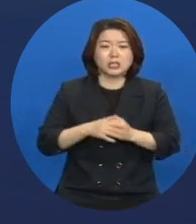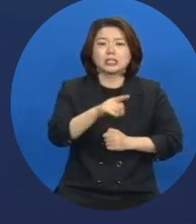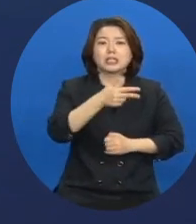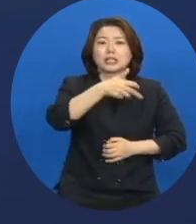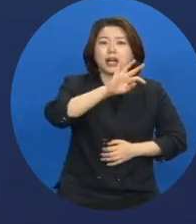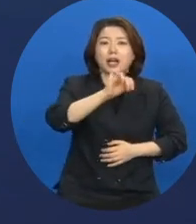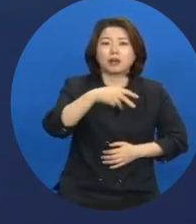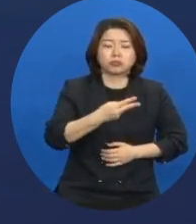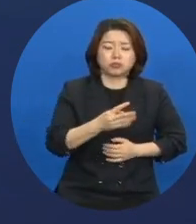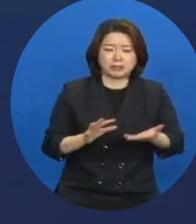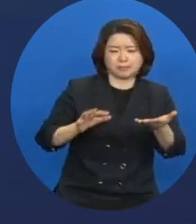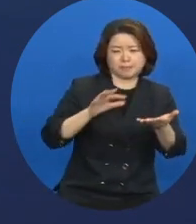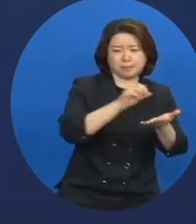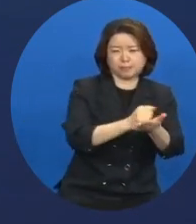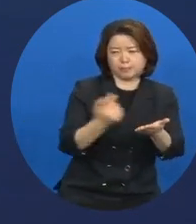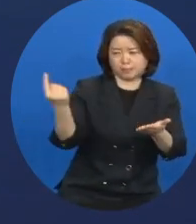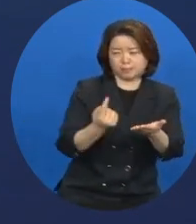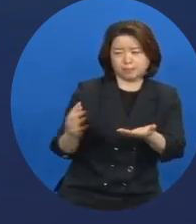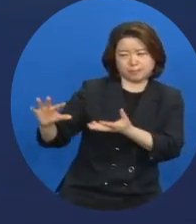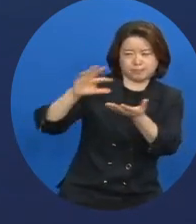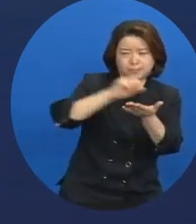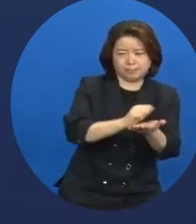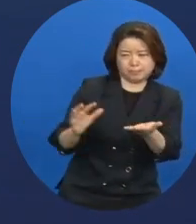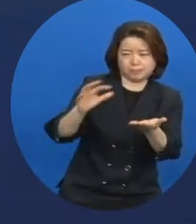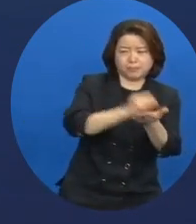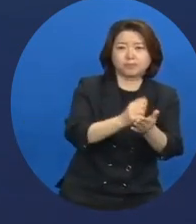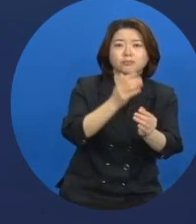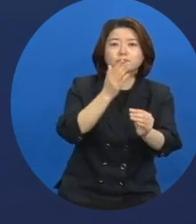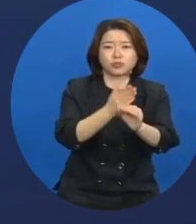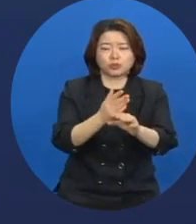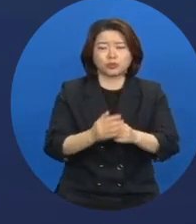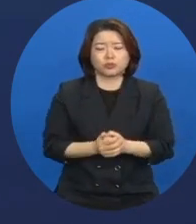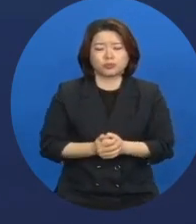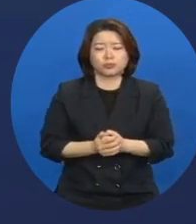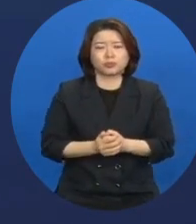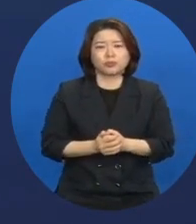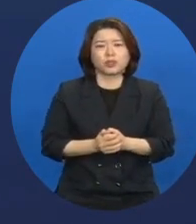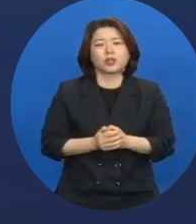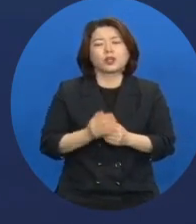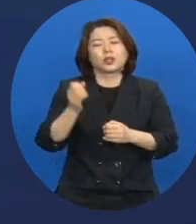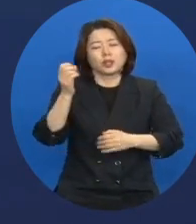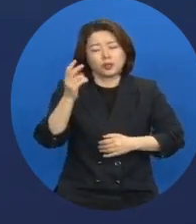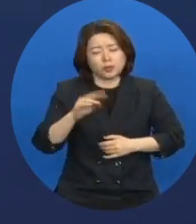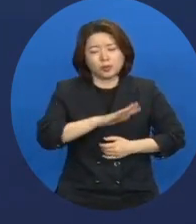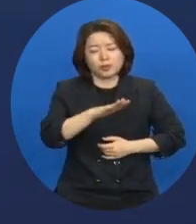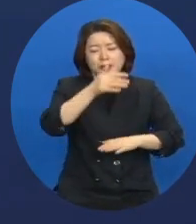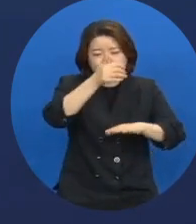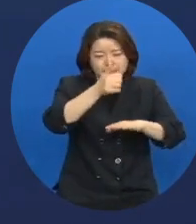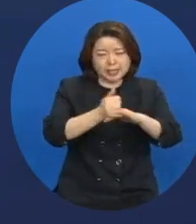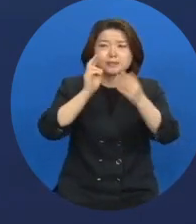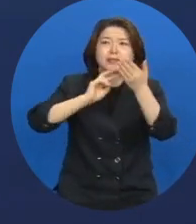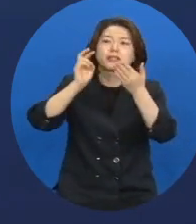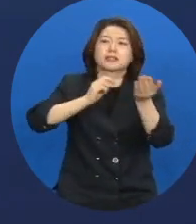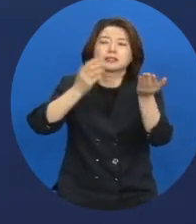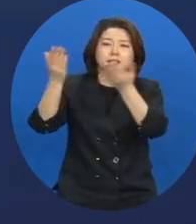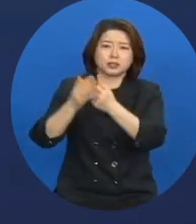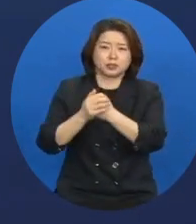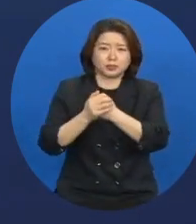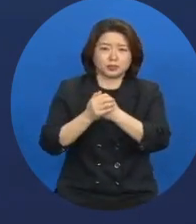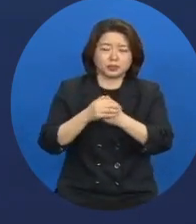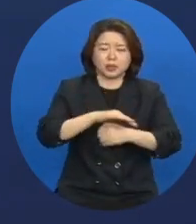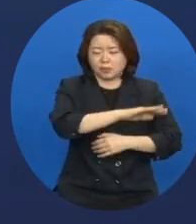있습니다. 그리고 우리는 마지막 찬송을 불렀습니다. 친척과 재물과